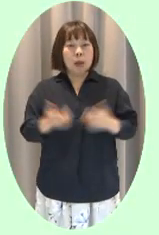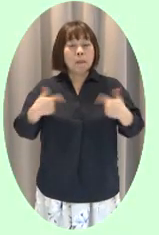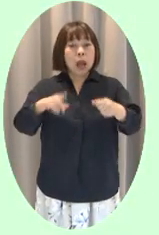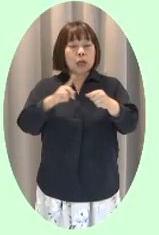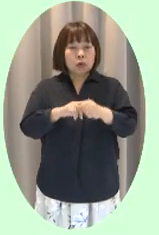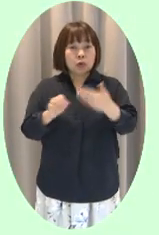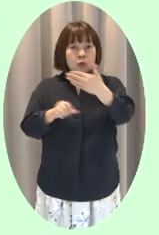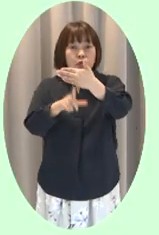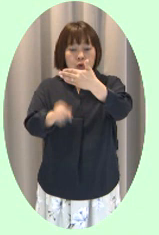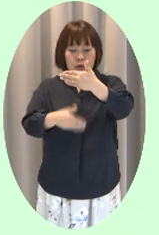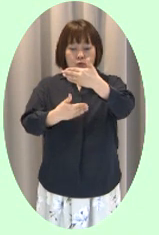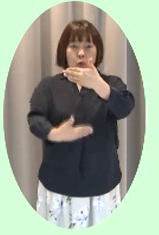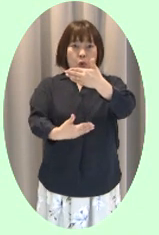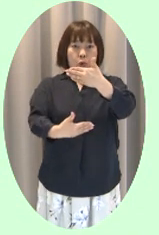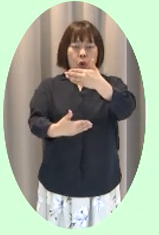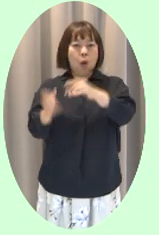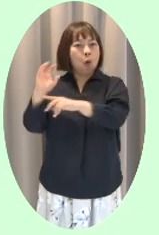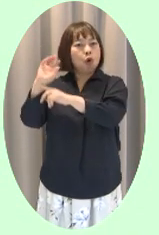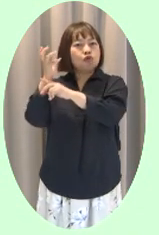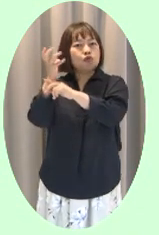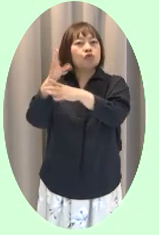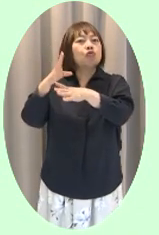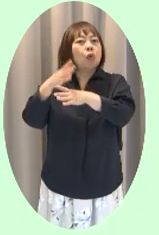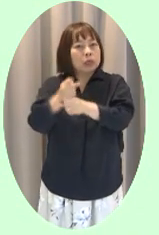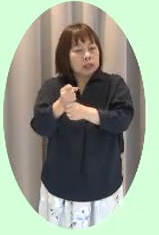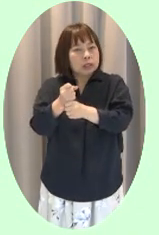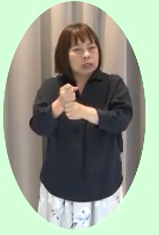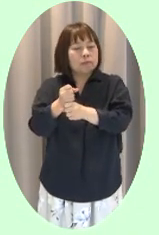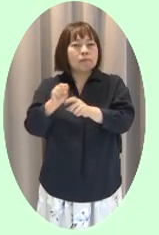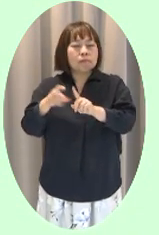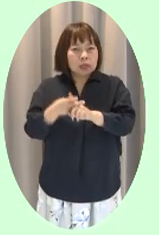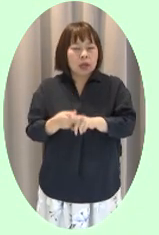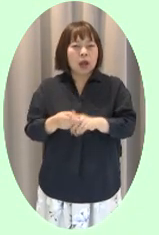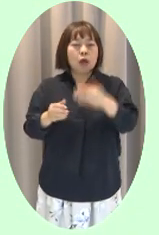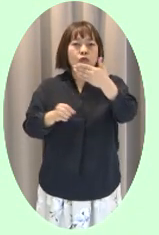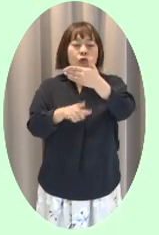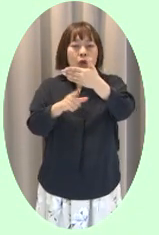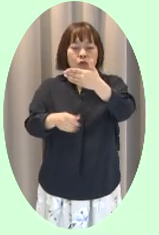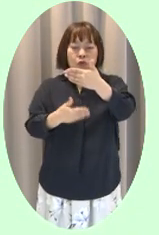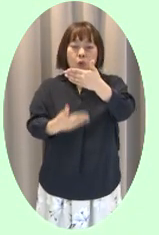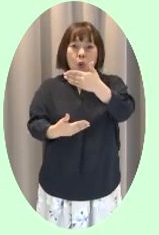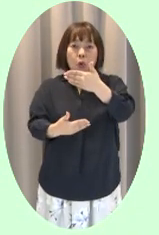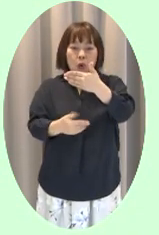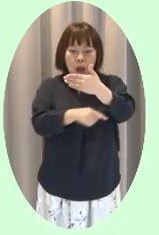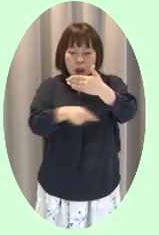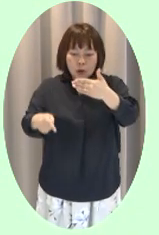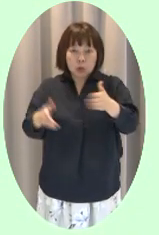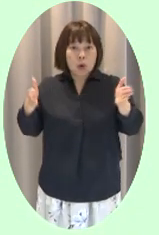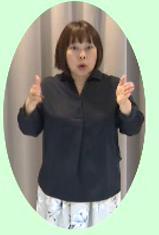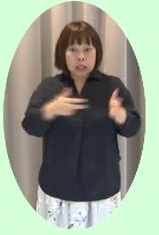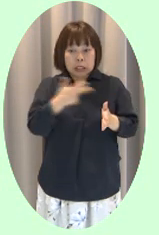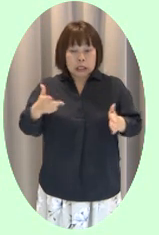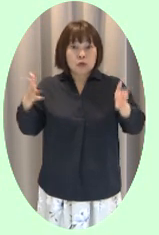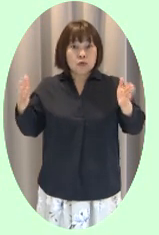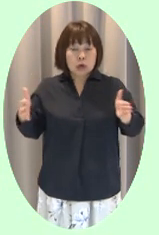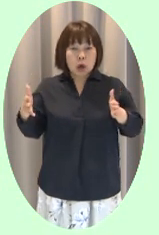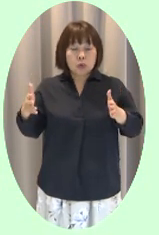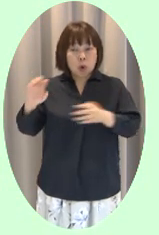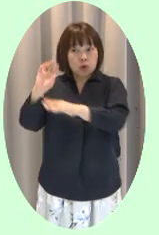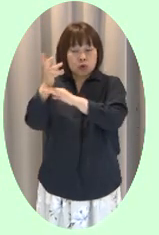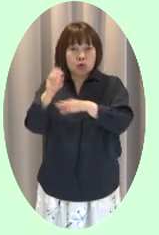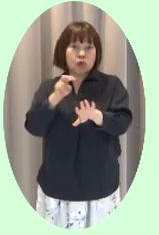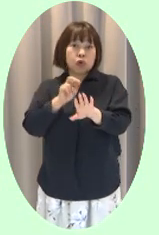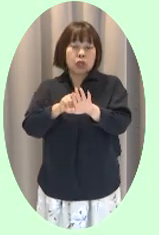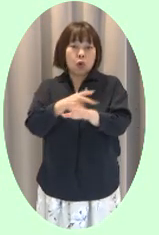毎年9月9日を救急の日、また9月9日を含む1週間を救急医療習慣と定